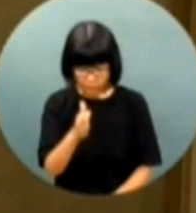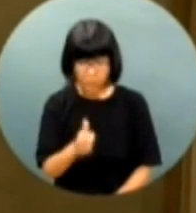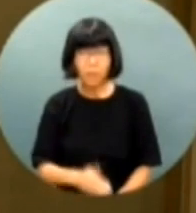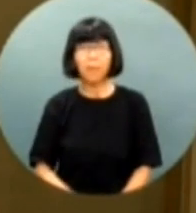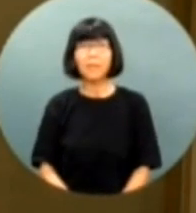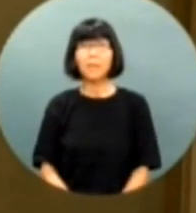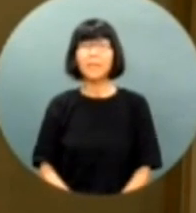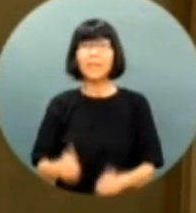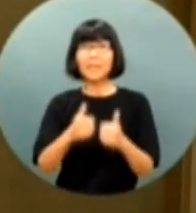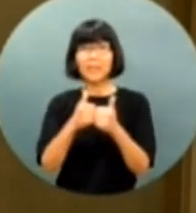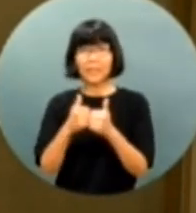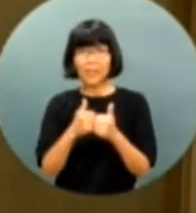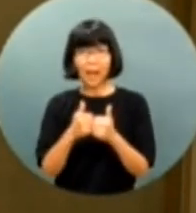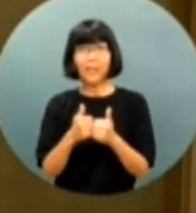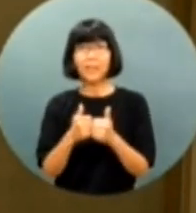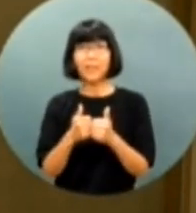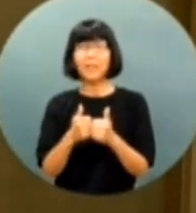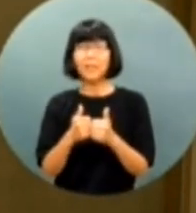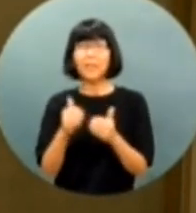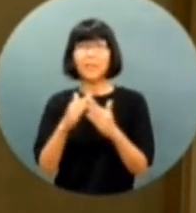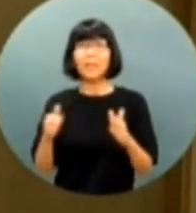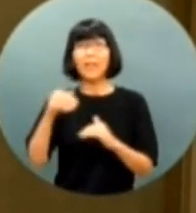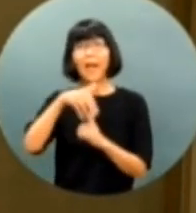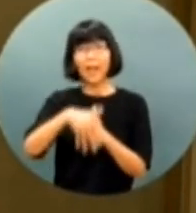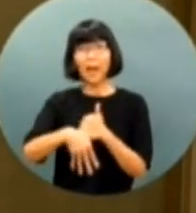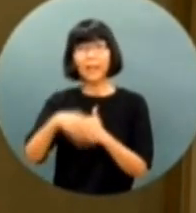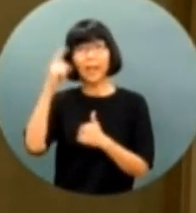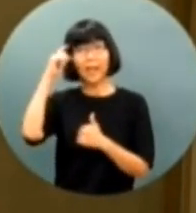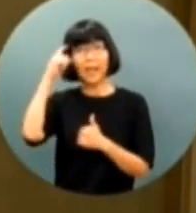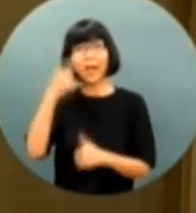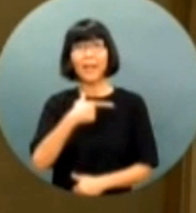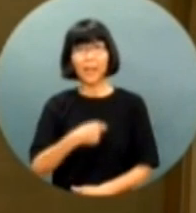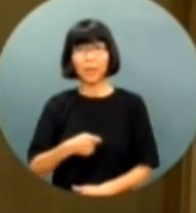います。議会でまたということでございましたので、会派でちょっと検討したいと思います。以上でござい